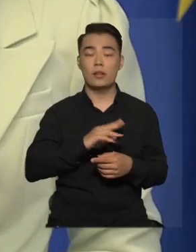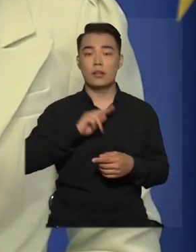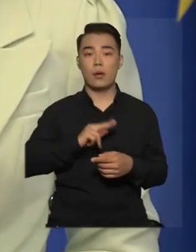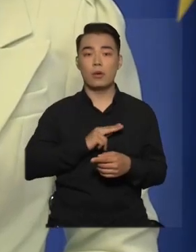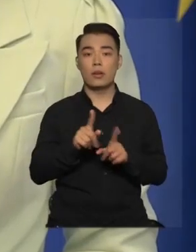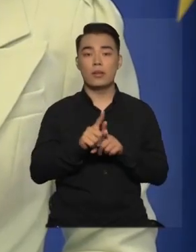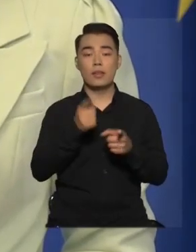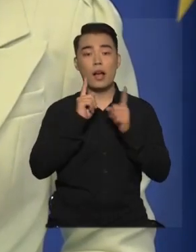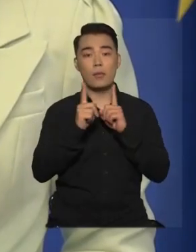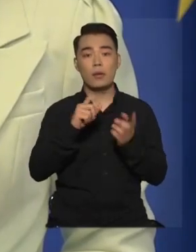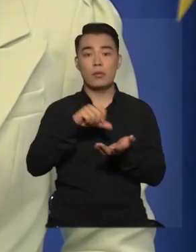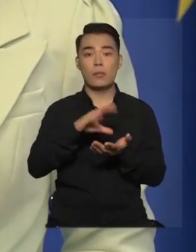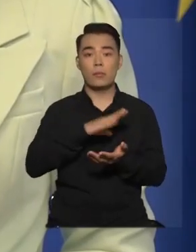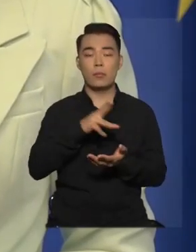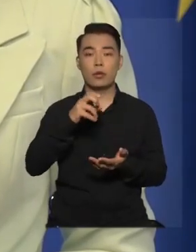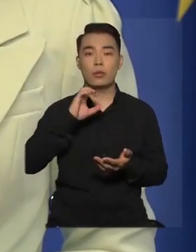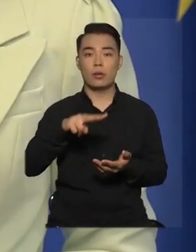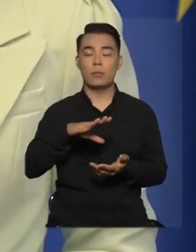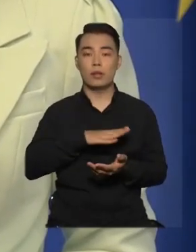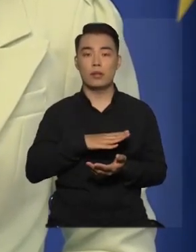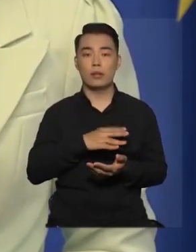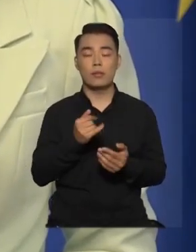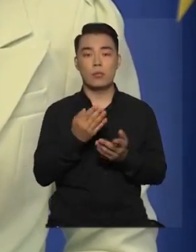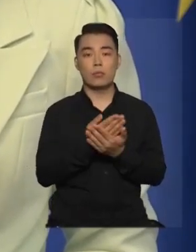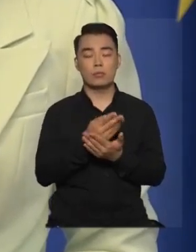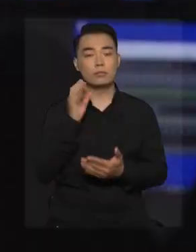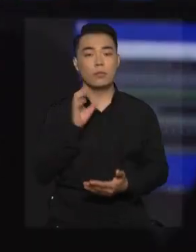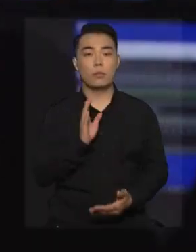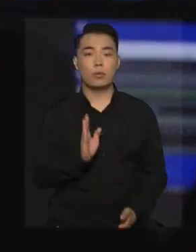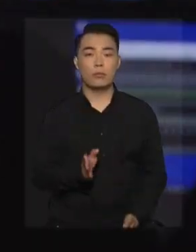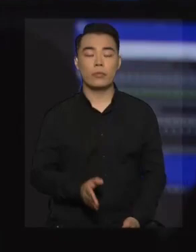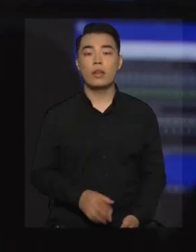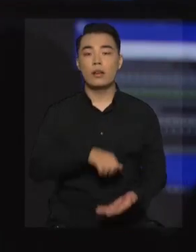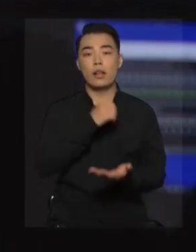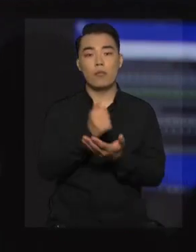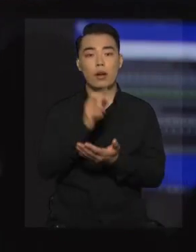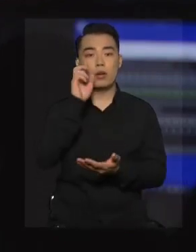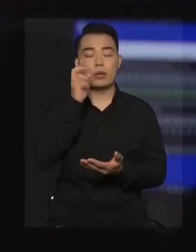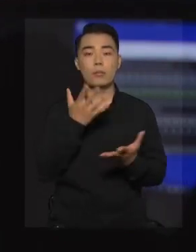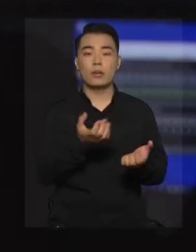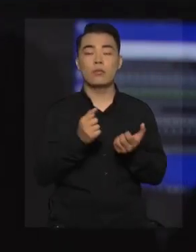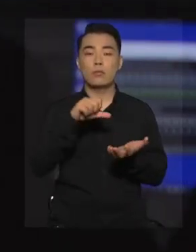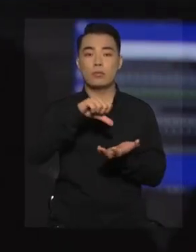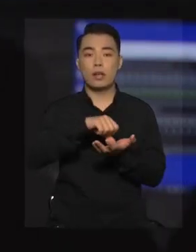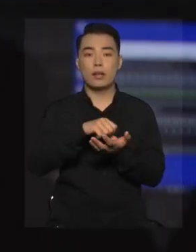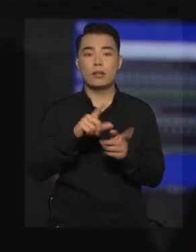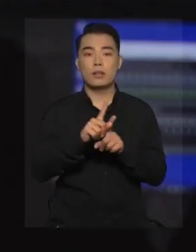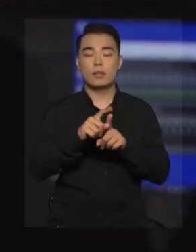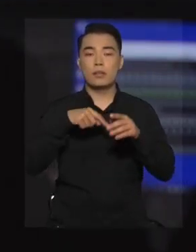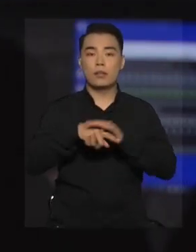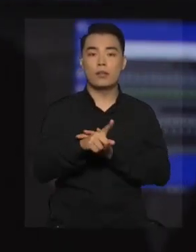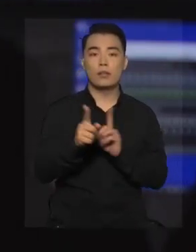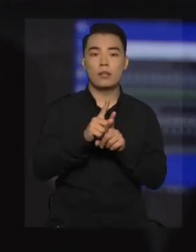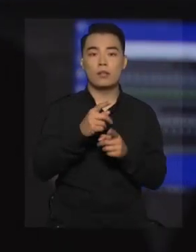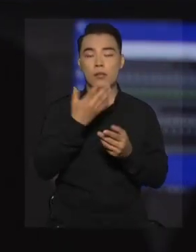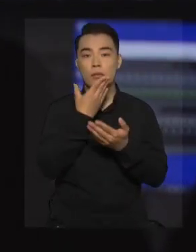на брифинге спецпосланника ЕС. А мы продолжаем выпуск. Итак, глава государства примет участие в мероприятиях,